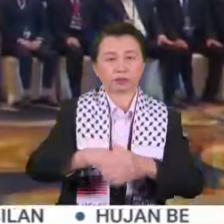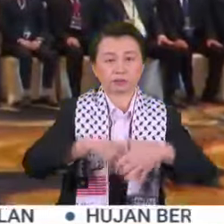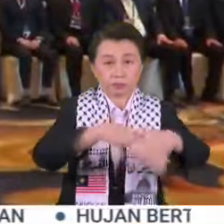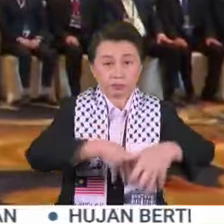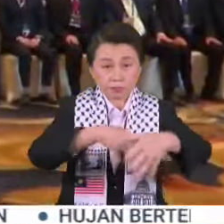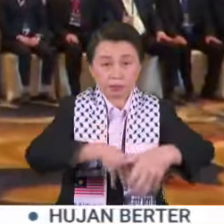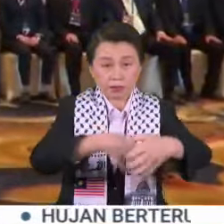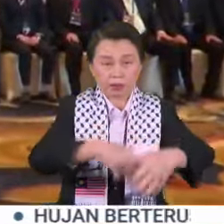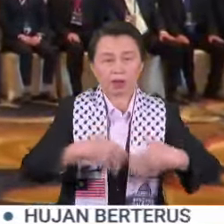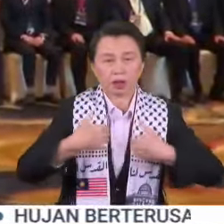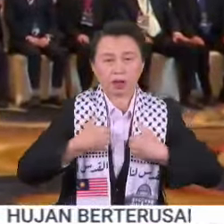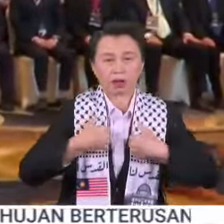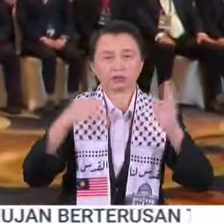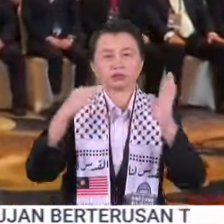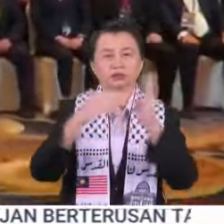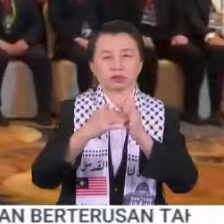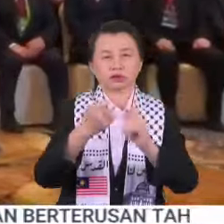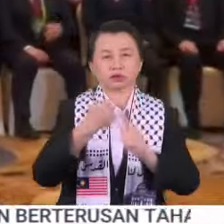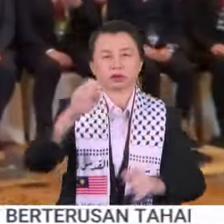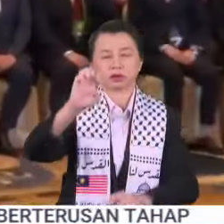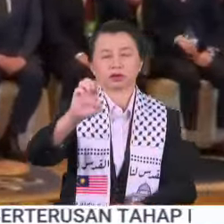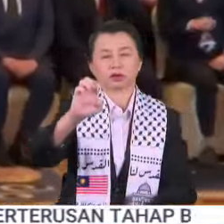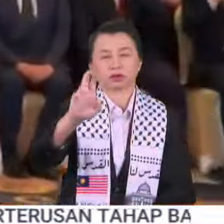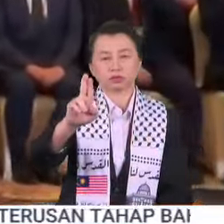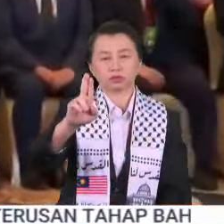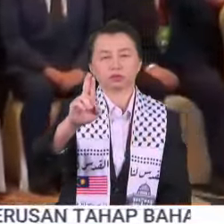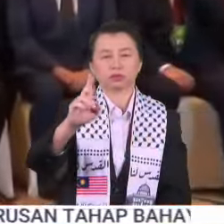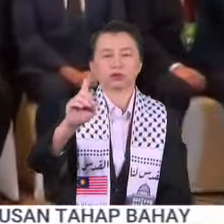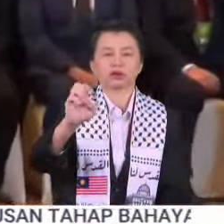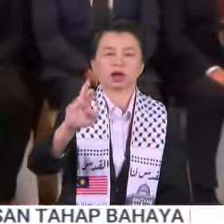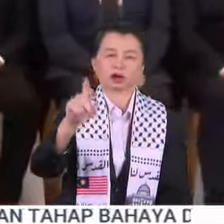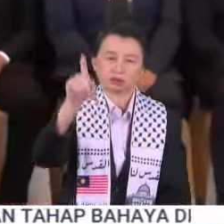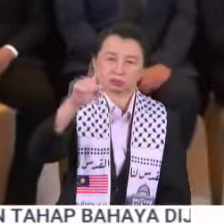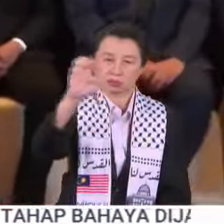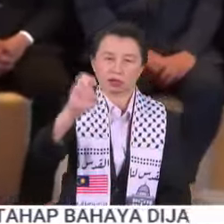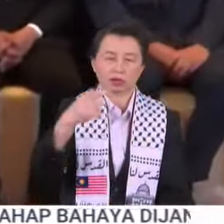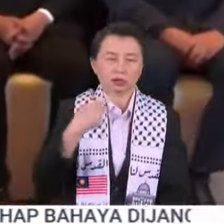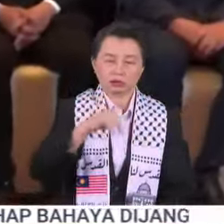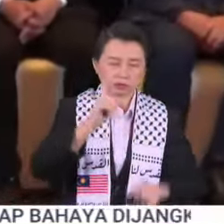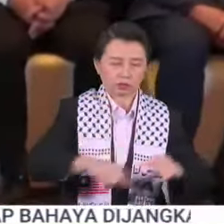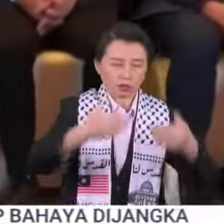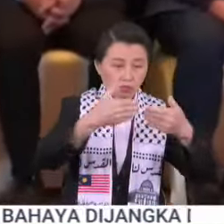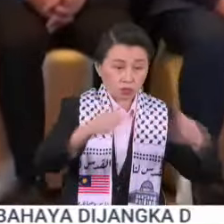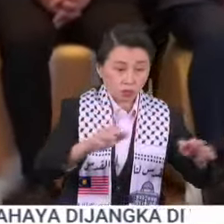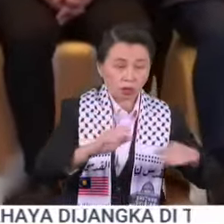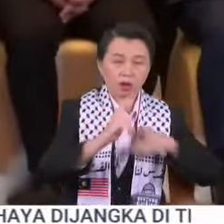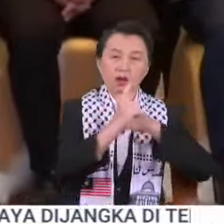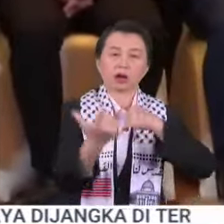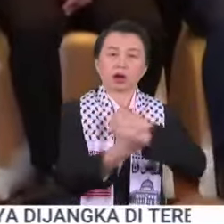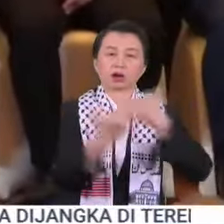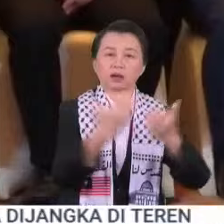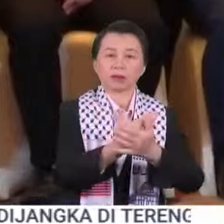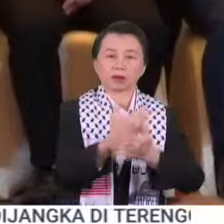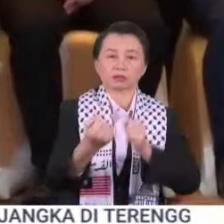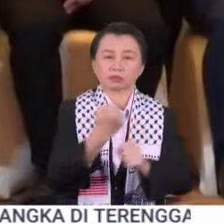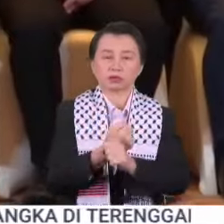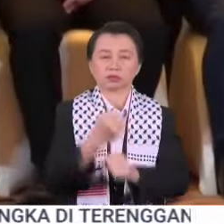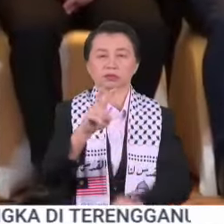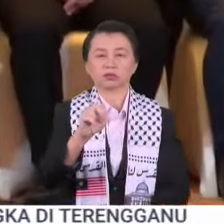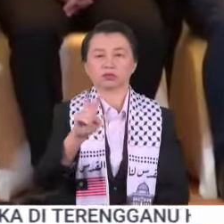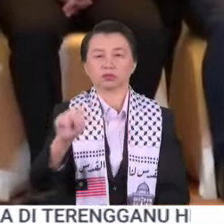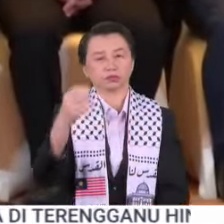peladangan adanya sekatan daripada EUDR. Kita tidak dapat membuka ladang-ladang baru bermula tahun